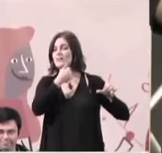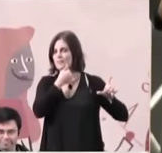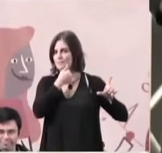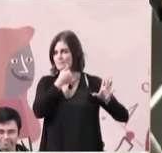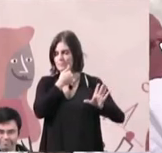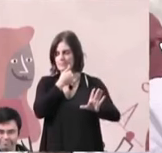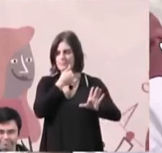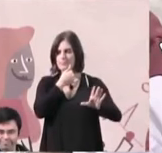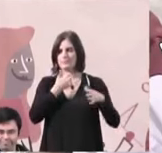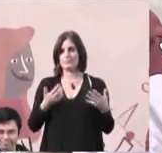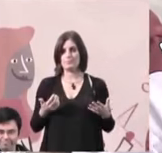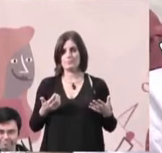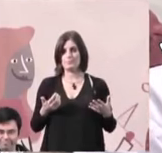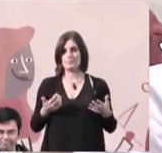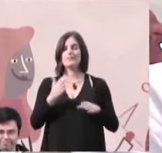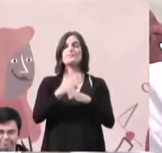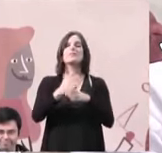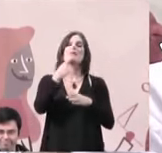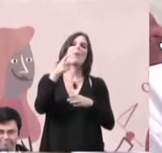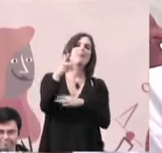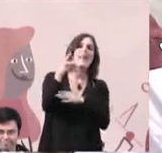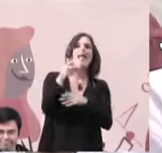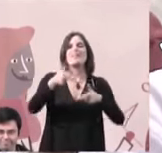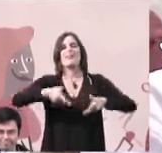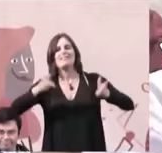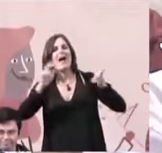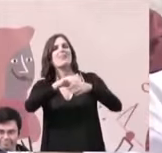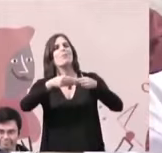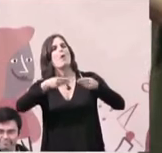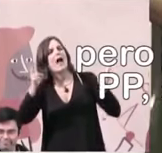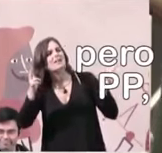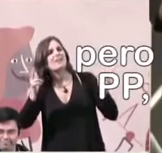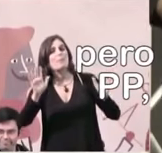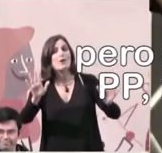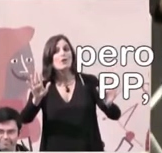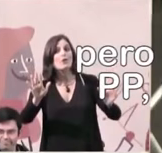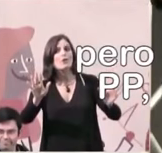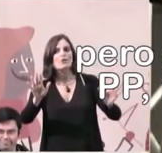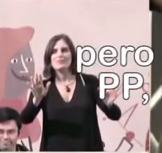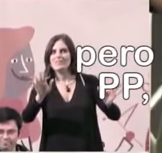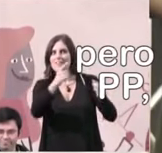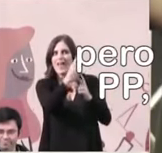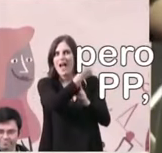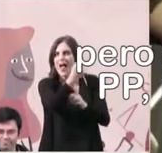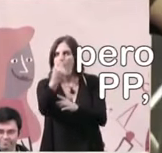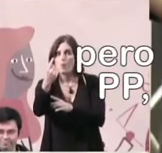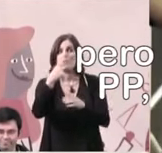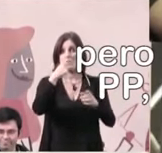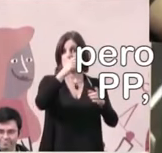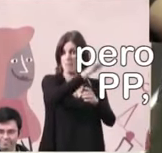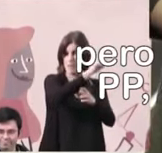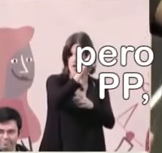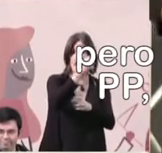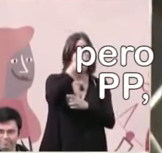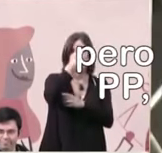enunciats. I és veritat, parlen tot el dia de drets, de llibertats, de democràcia, però és que jo a cap d'ells, ni dels dirigents del